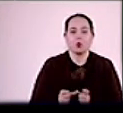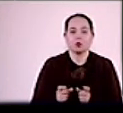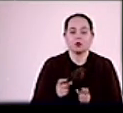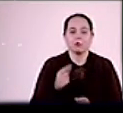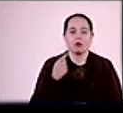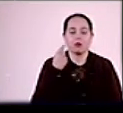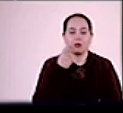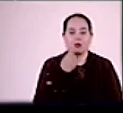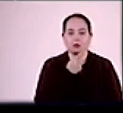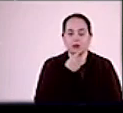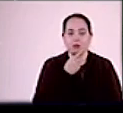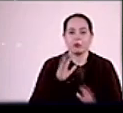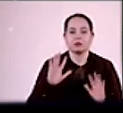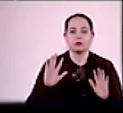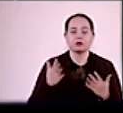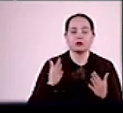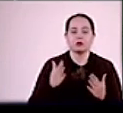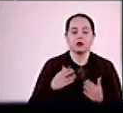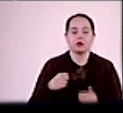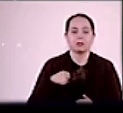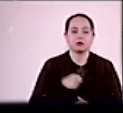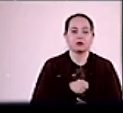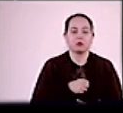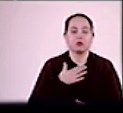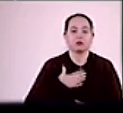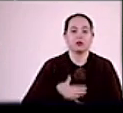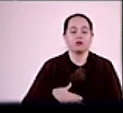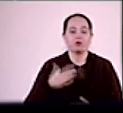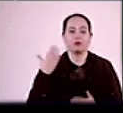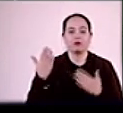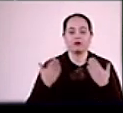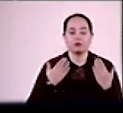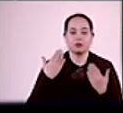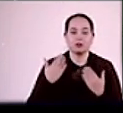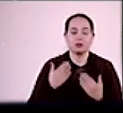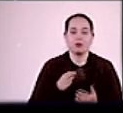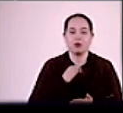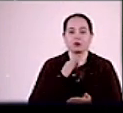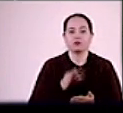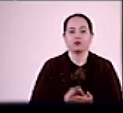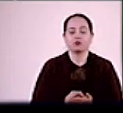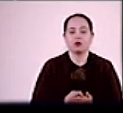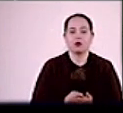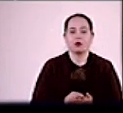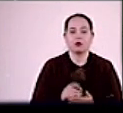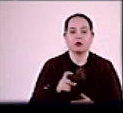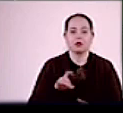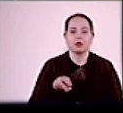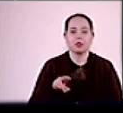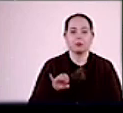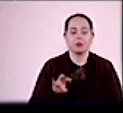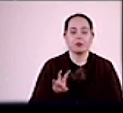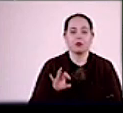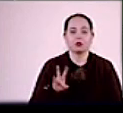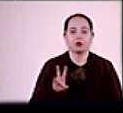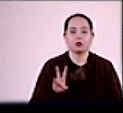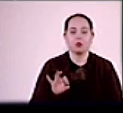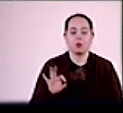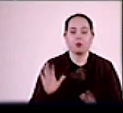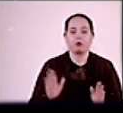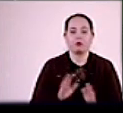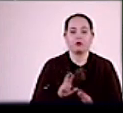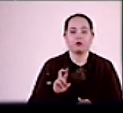глазами сияло самодовольным весельем, отвечал хриплым, но певучим